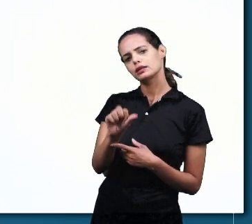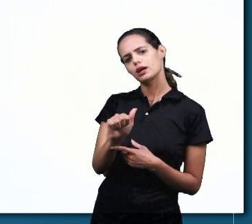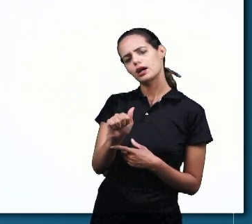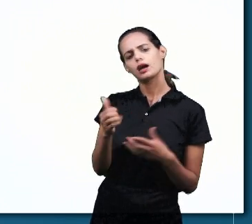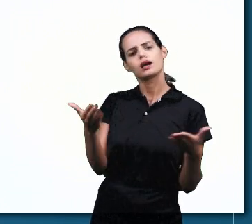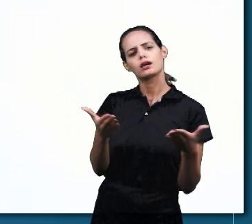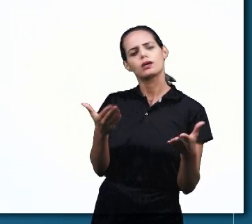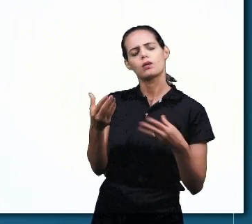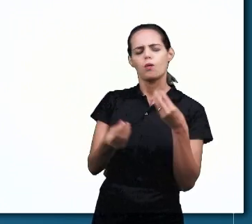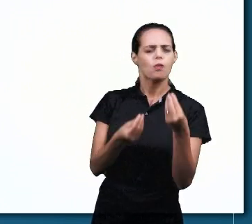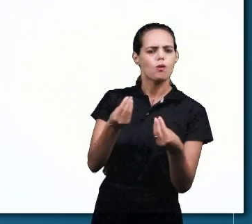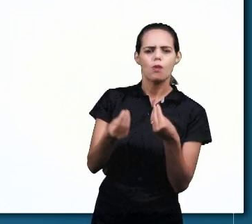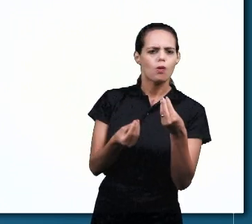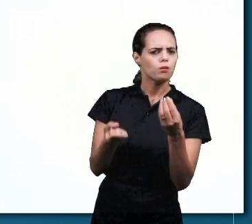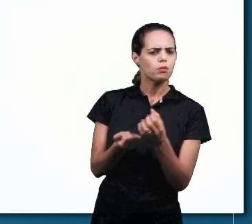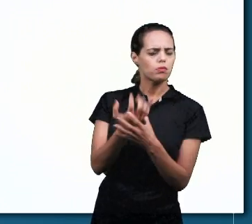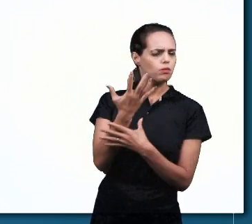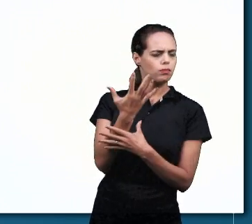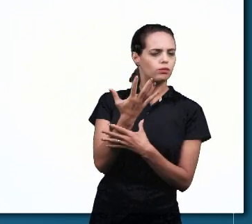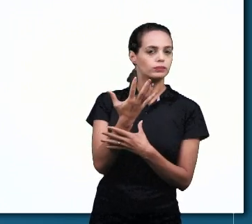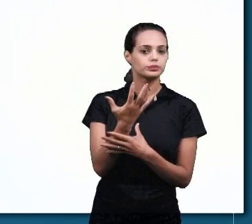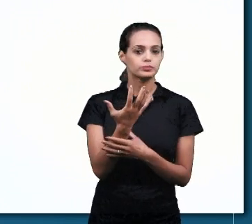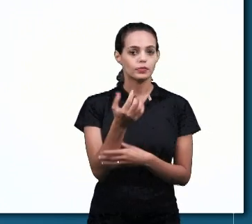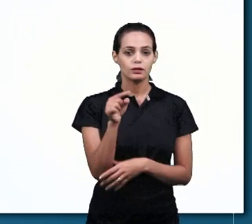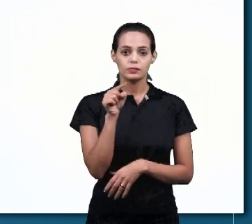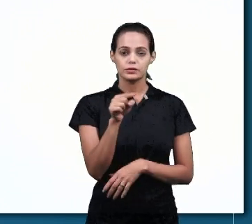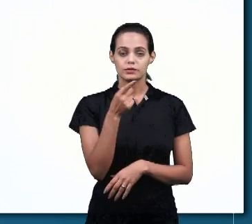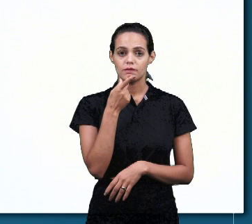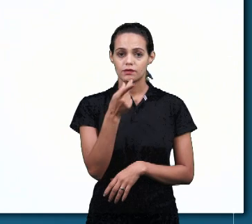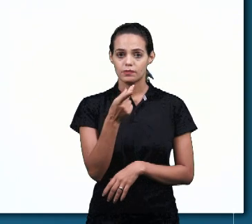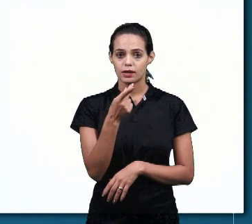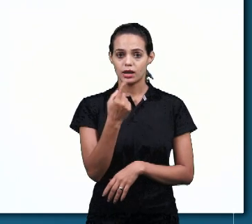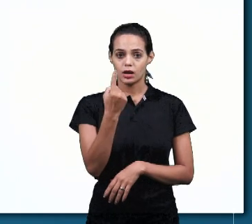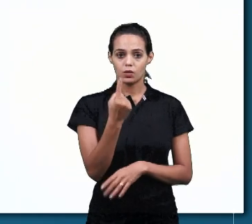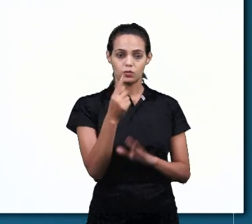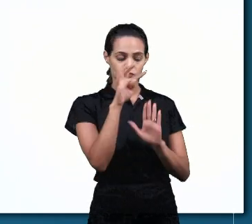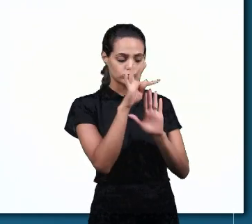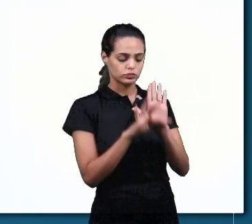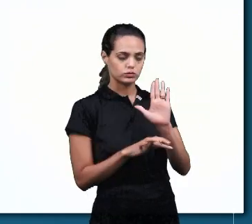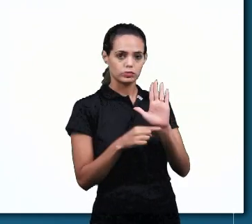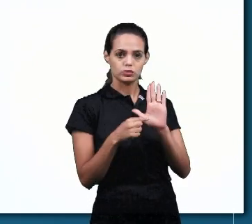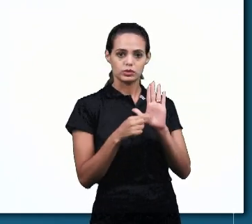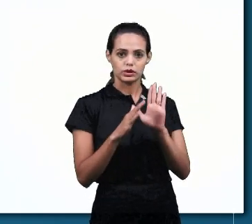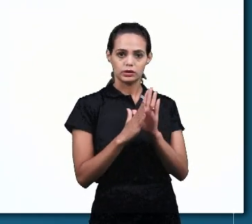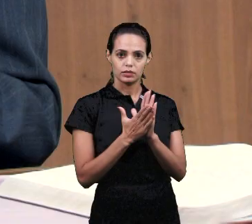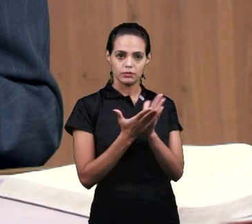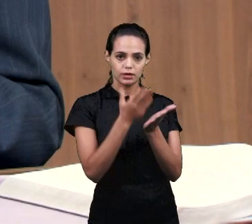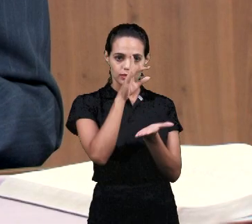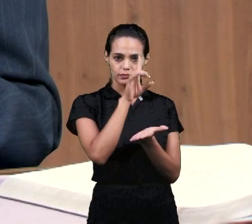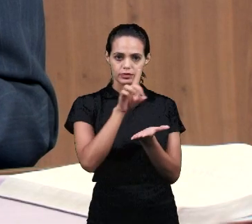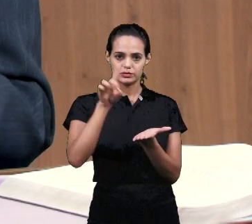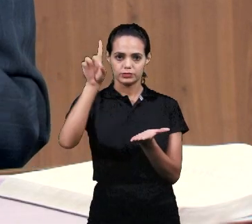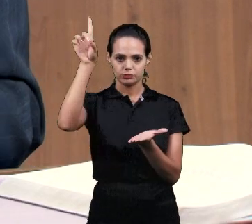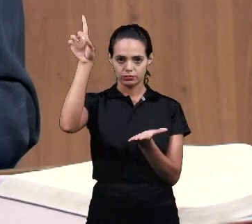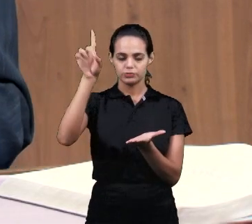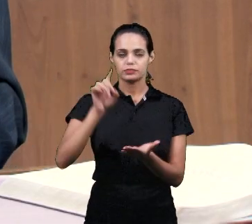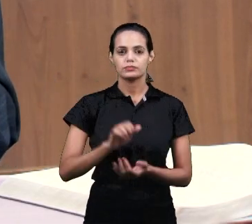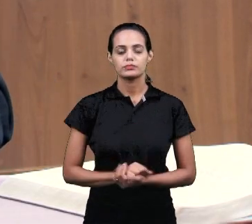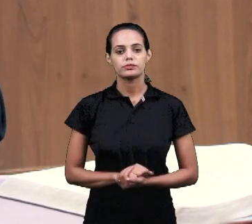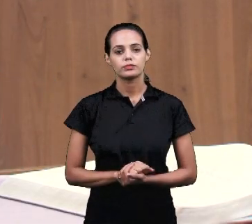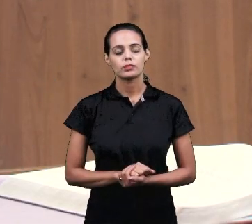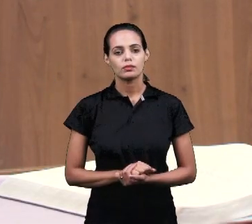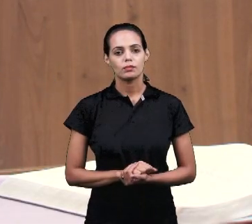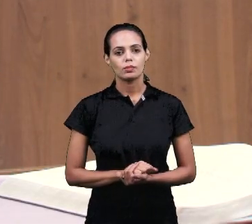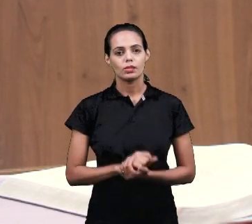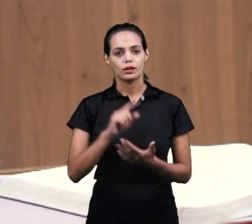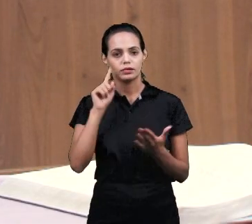activité, c'est citer un texte biblique. Nous allons donc entendre la réponse de nos frères et en elle, les frères vont citer aussi les